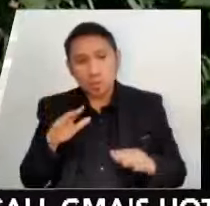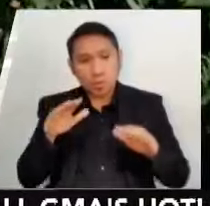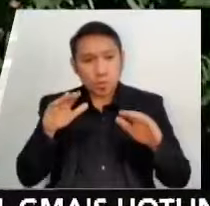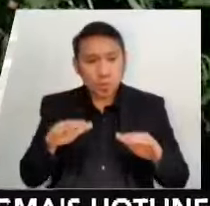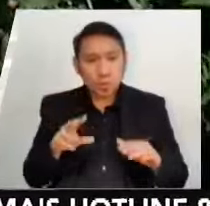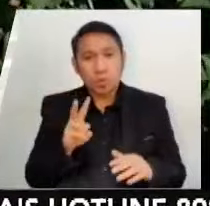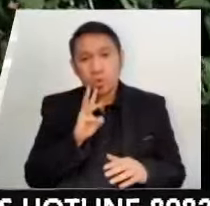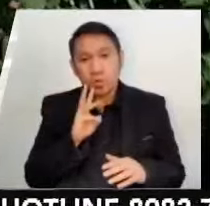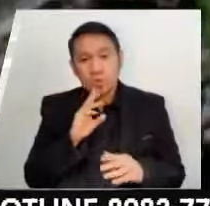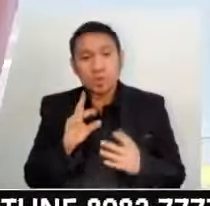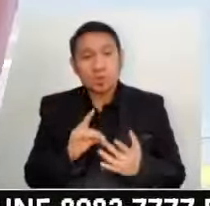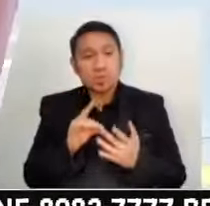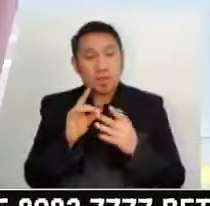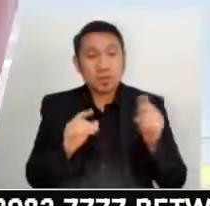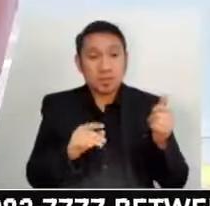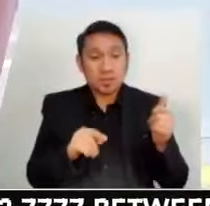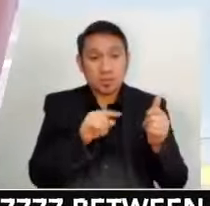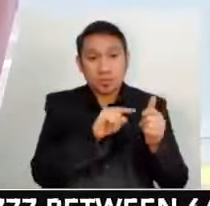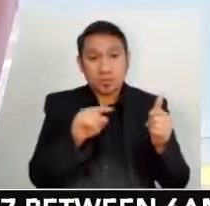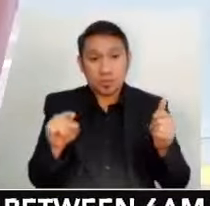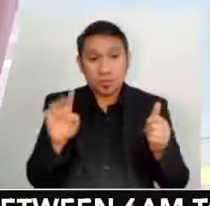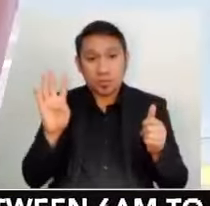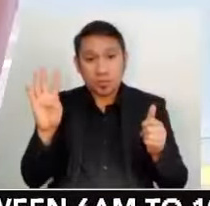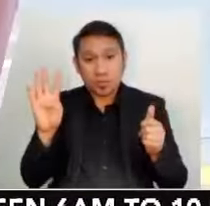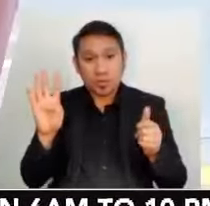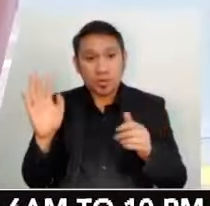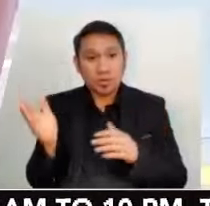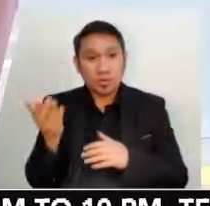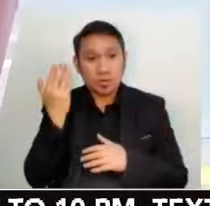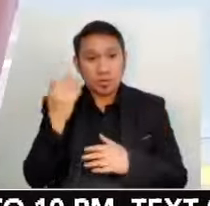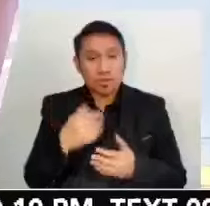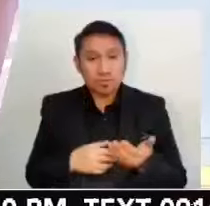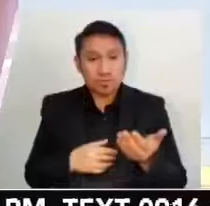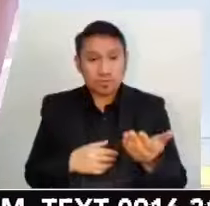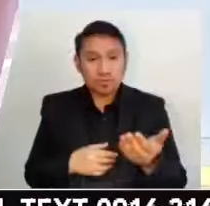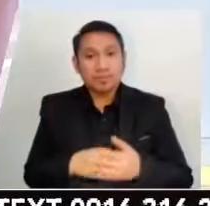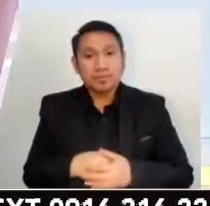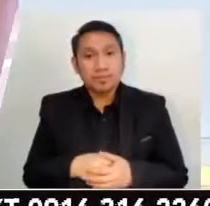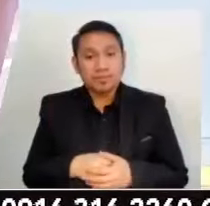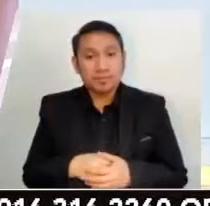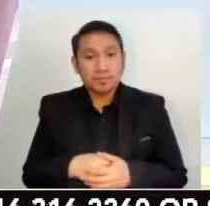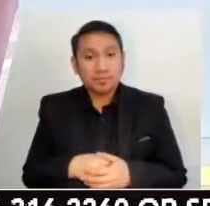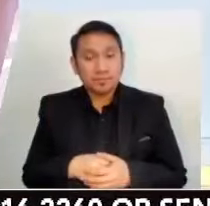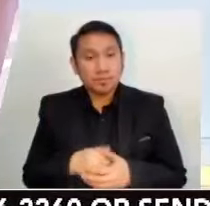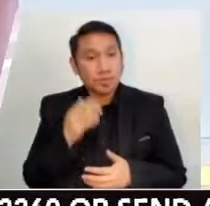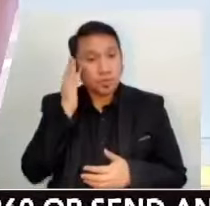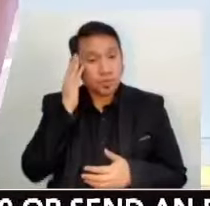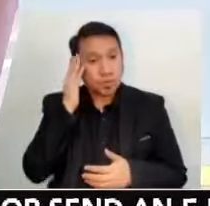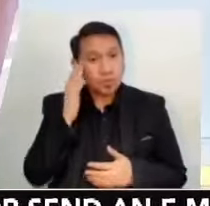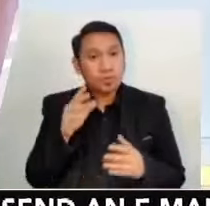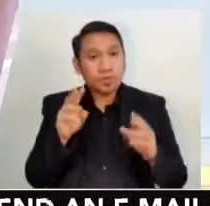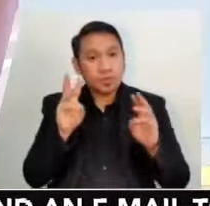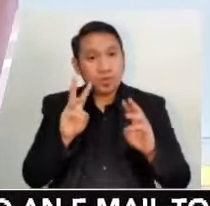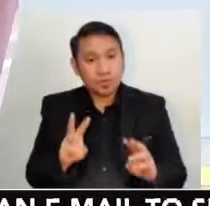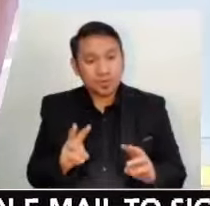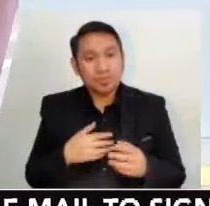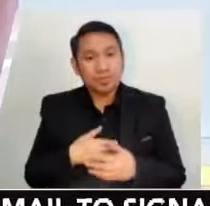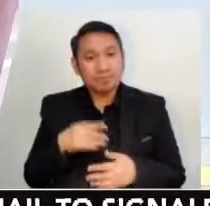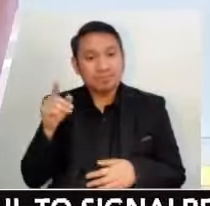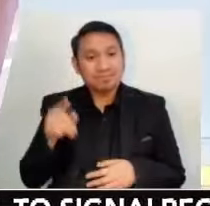mula 10 p.m. hanggang 4 a.m. Ako po si Anzu Pertiera. Know the weather before you go. Para Mark C.